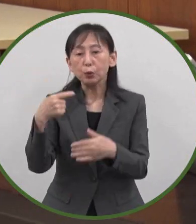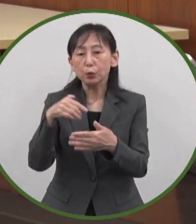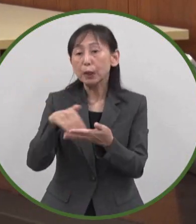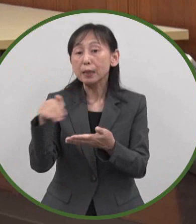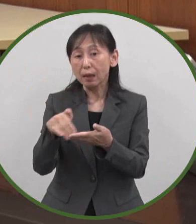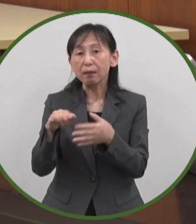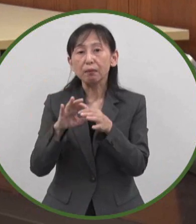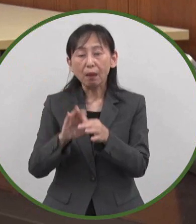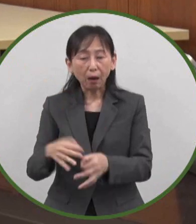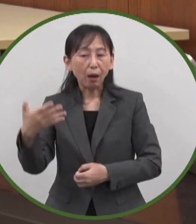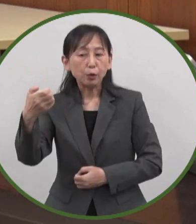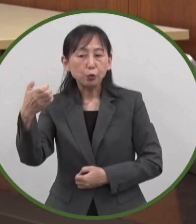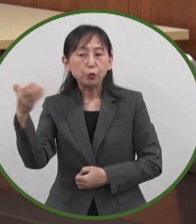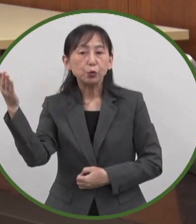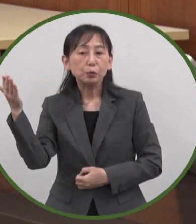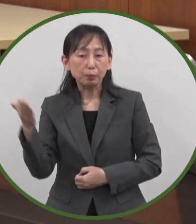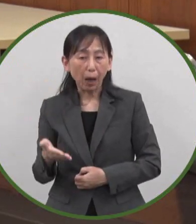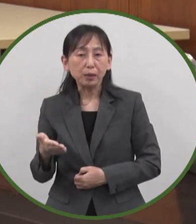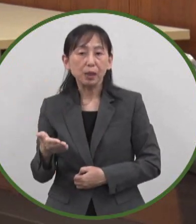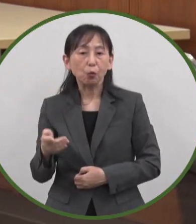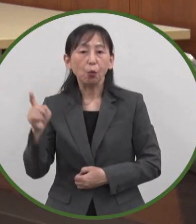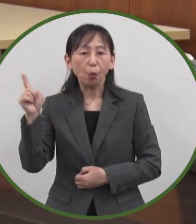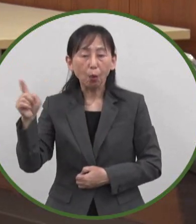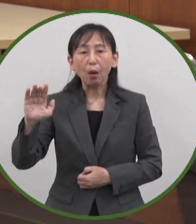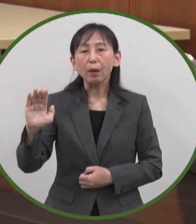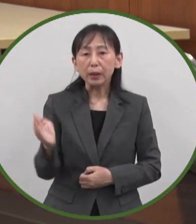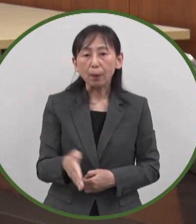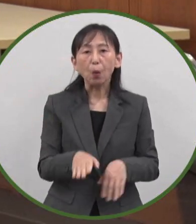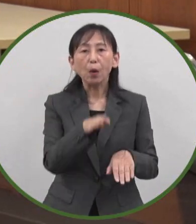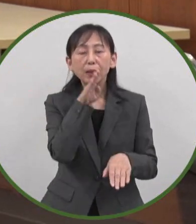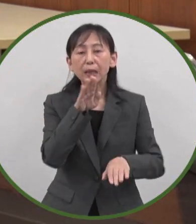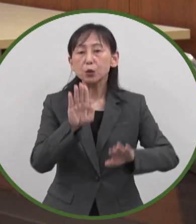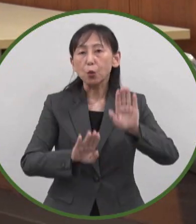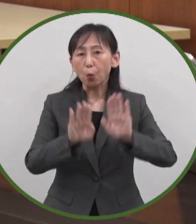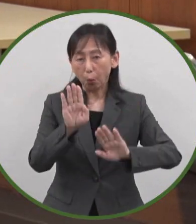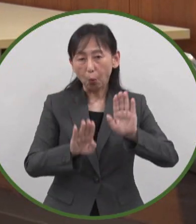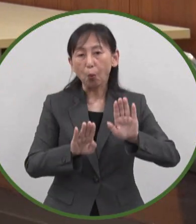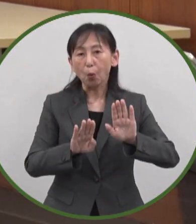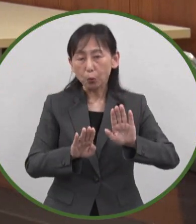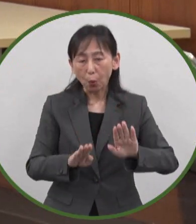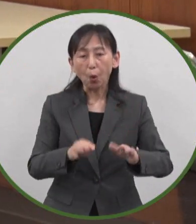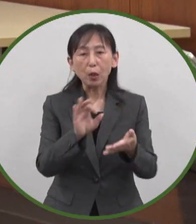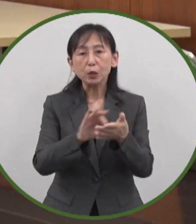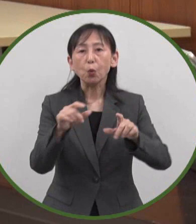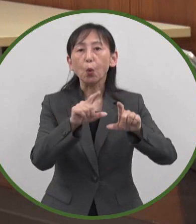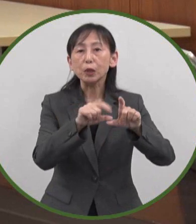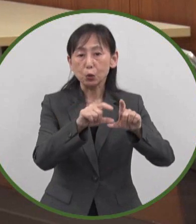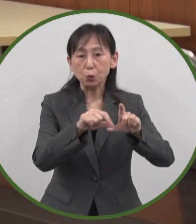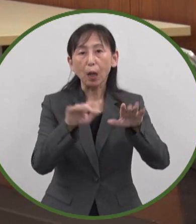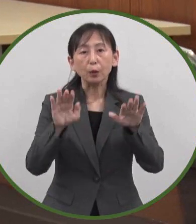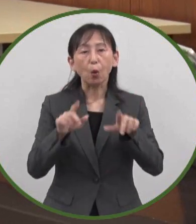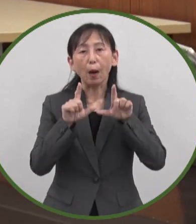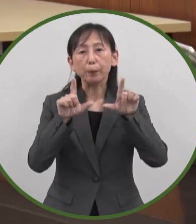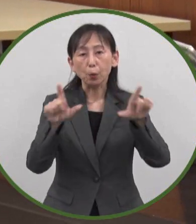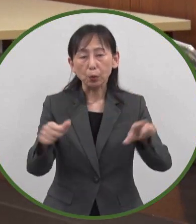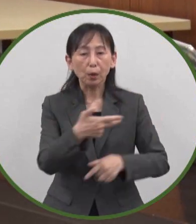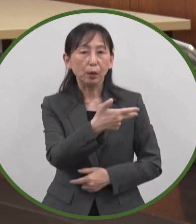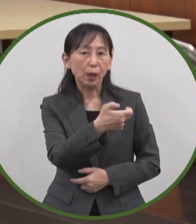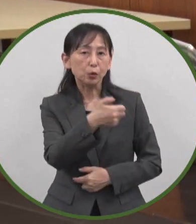というところでございまして、現行確保している病床数に対するその使用率に関しましては今日発表いたし